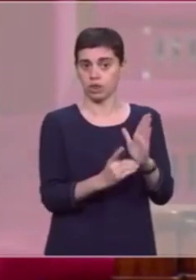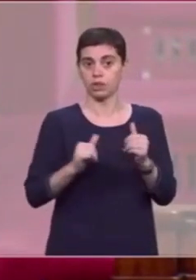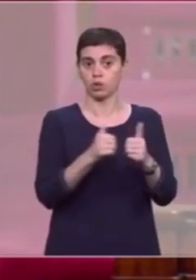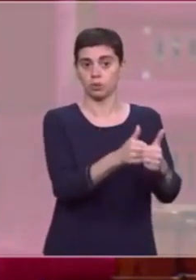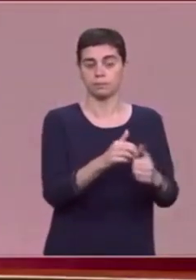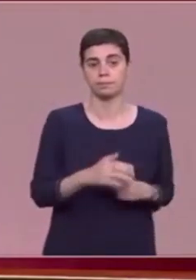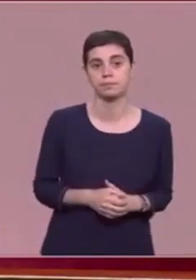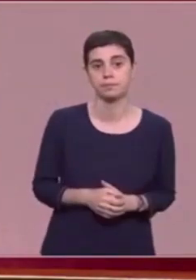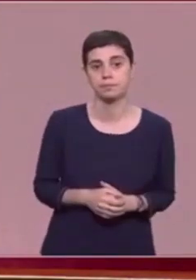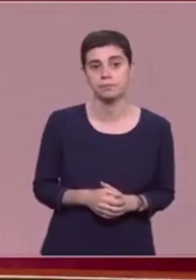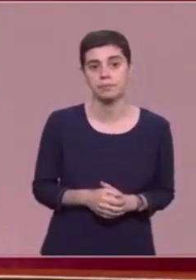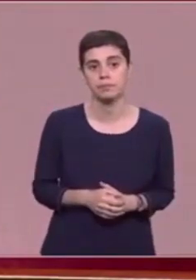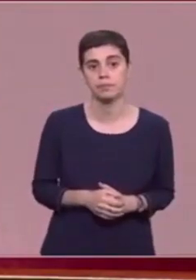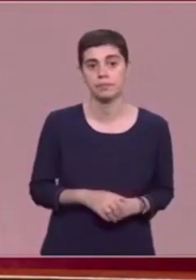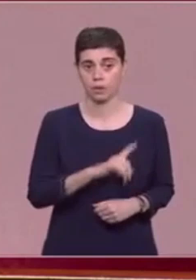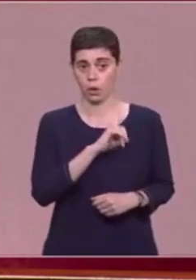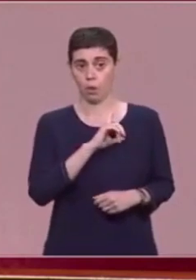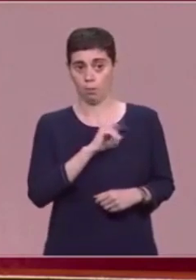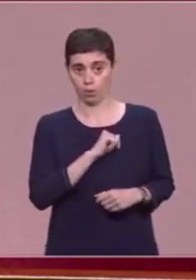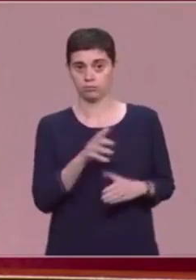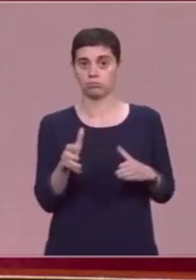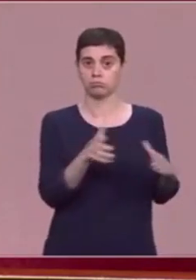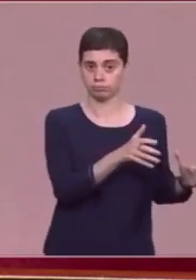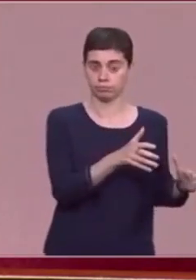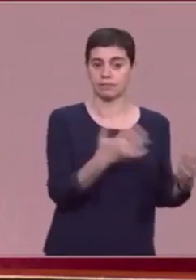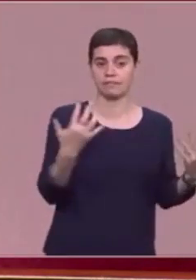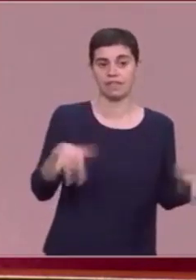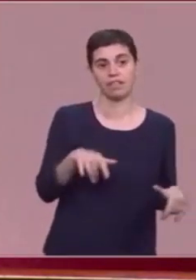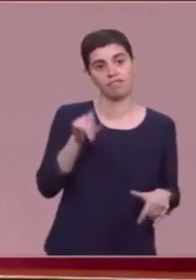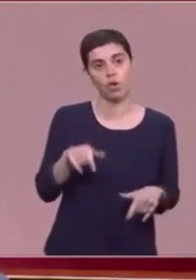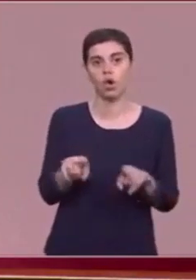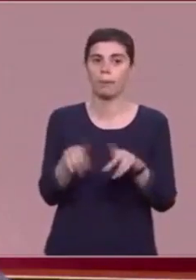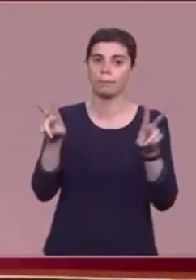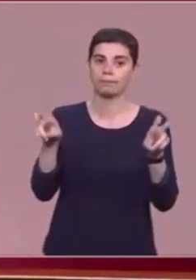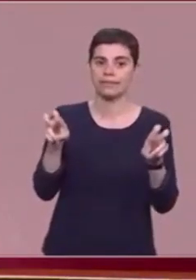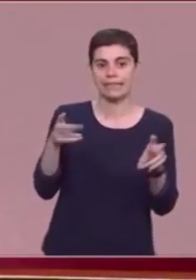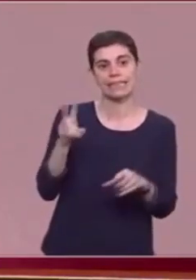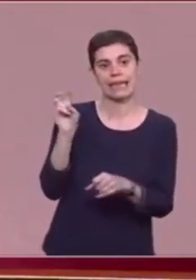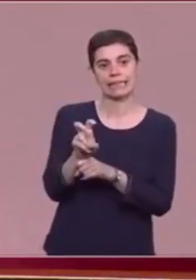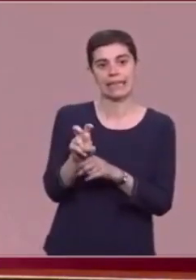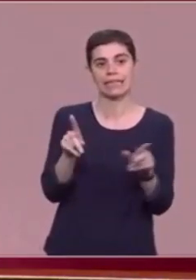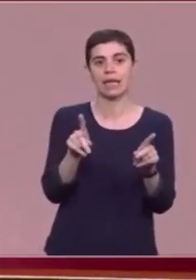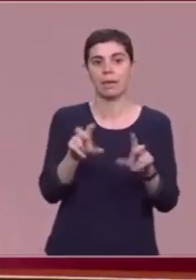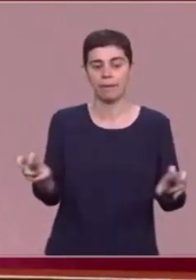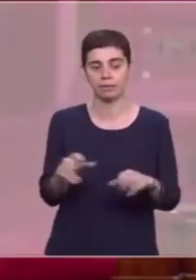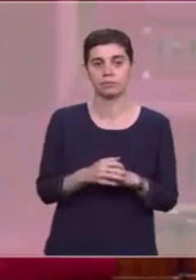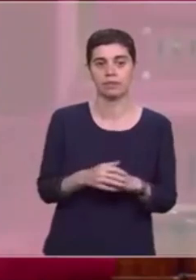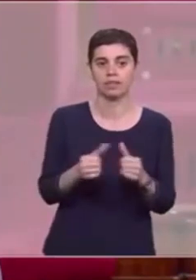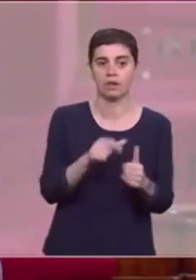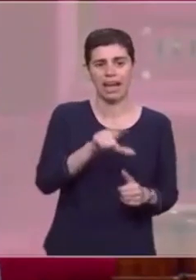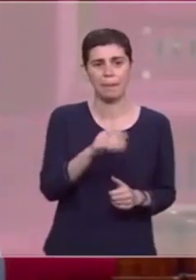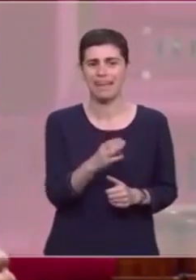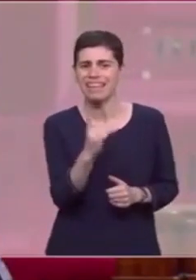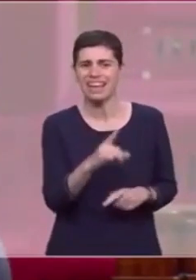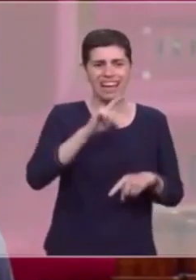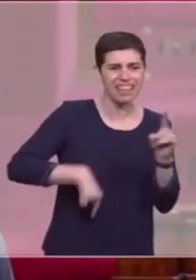fois pour toutes avec les forces de l'ordre et rétablissons les gardiens de la paix. Nous avons proposé le récépissé de contrôle d'identité, l'interdiction des LBD, des